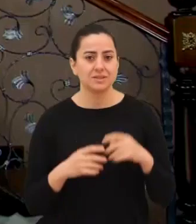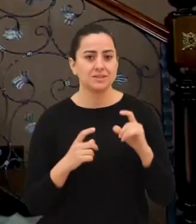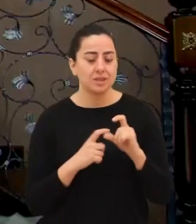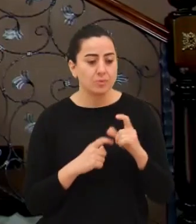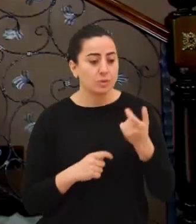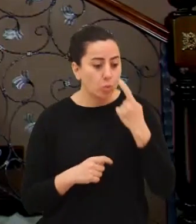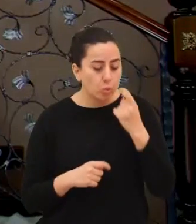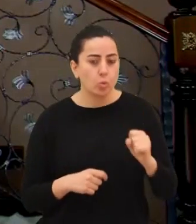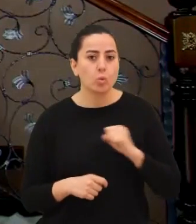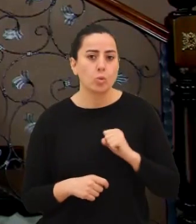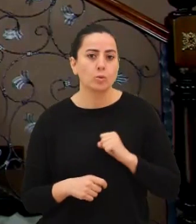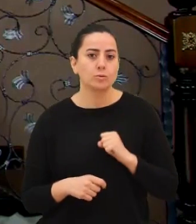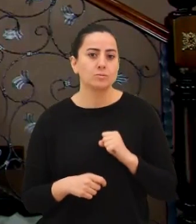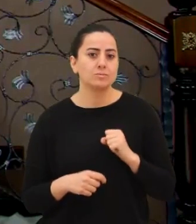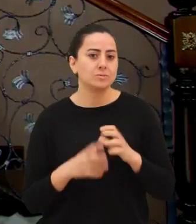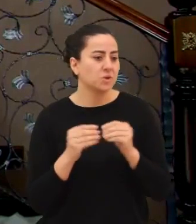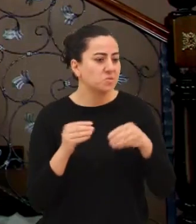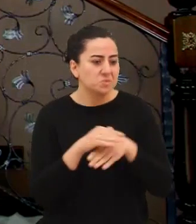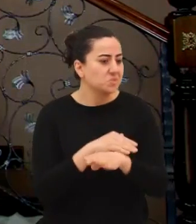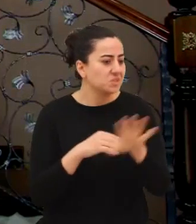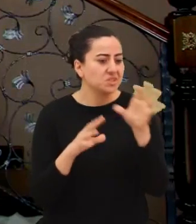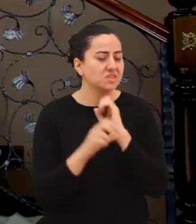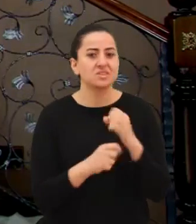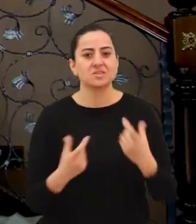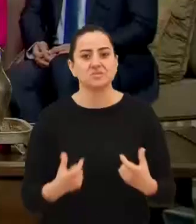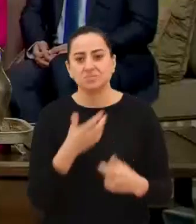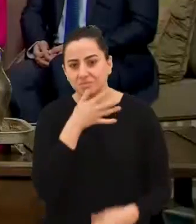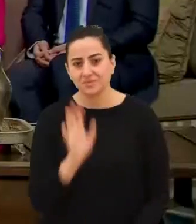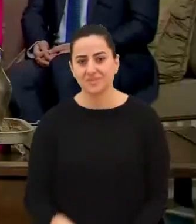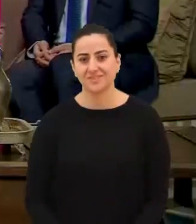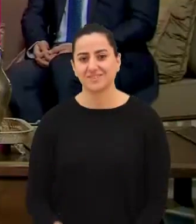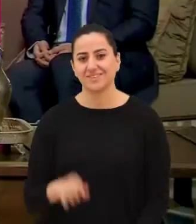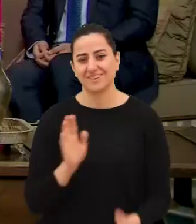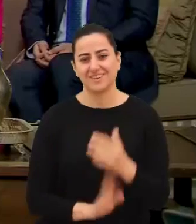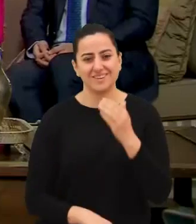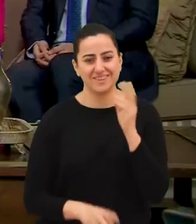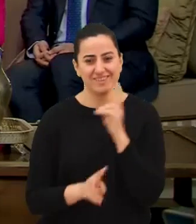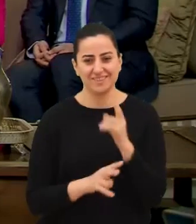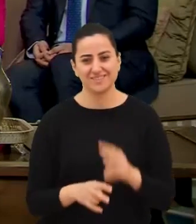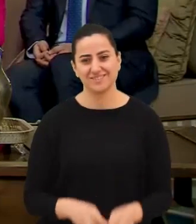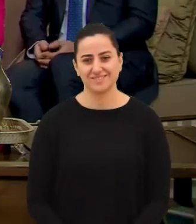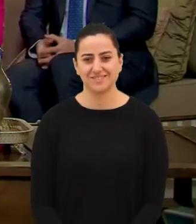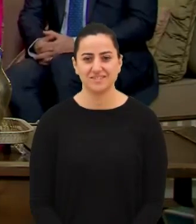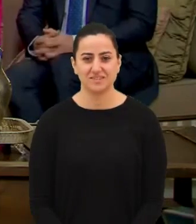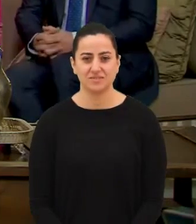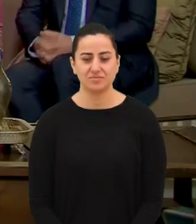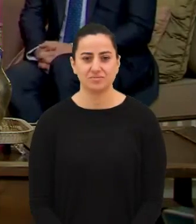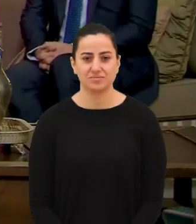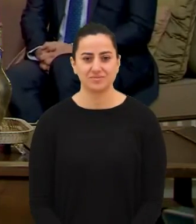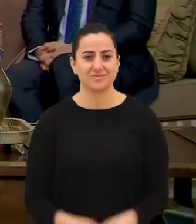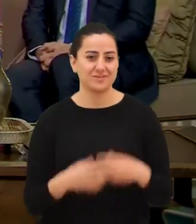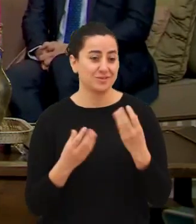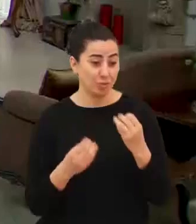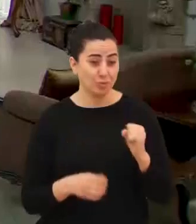görünce bir korktu, bir yerlere pısmıştır ama nereye? Ya Şükrü Efendi ya, Allah Allah. Çok